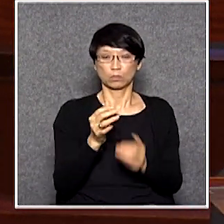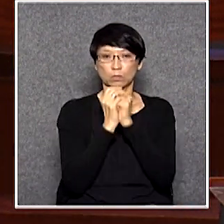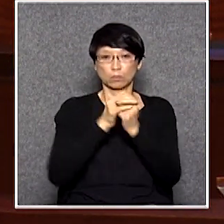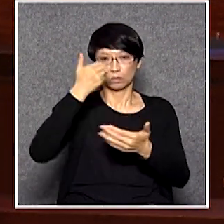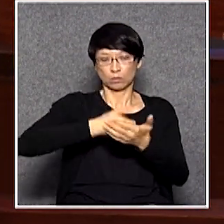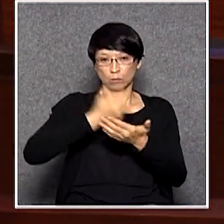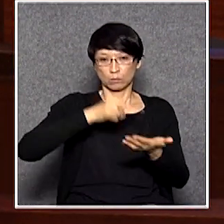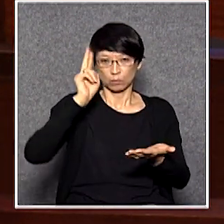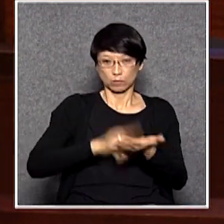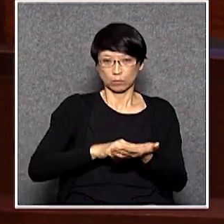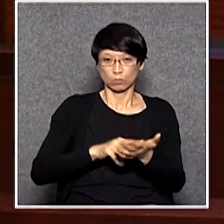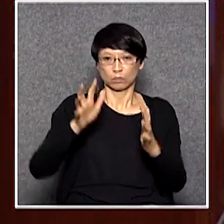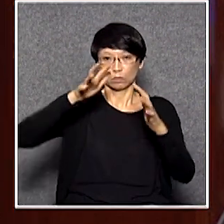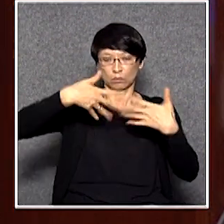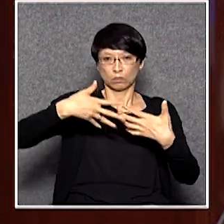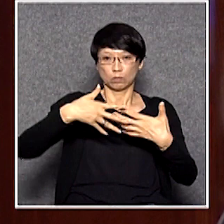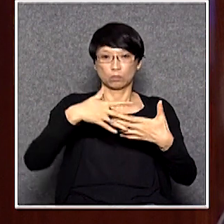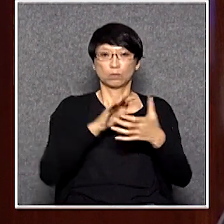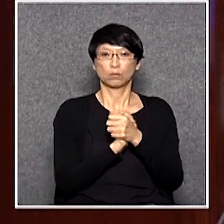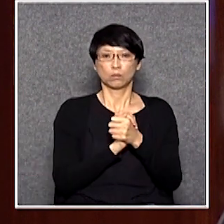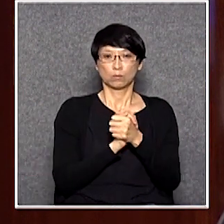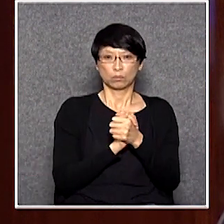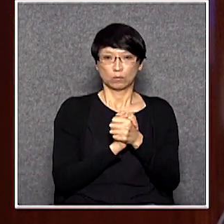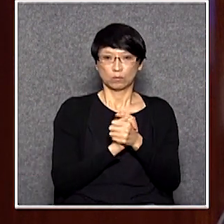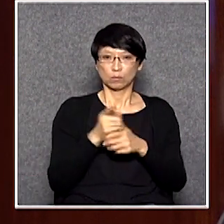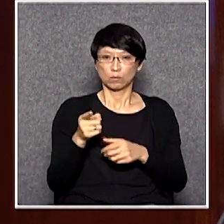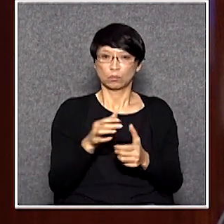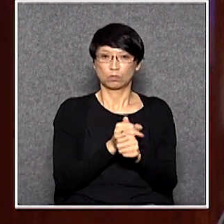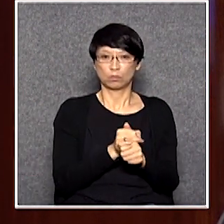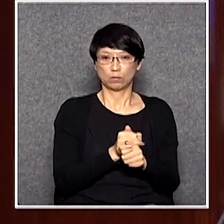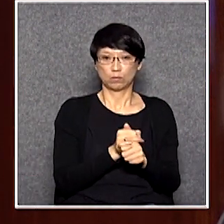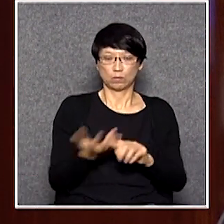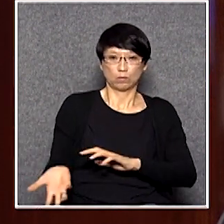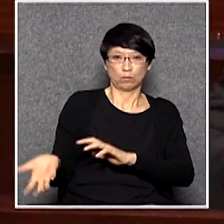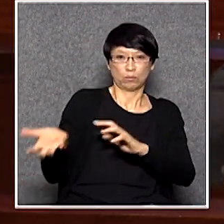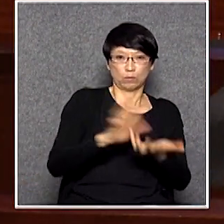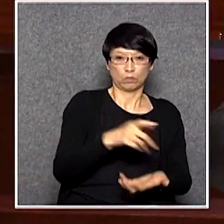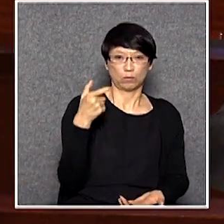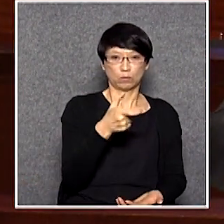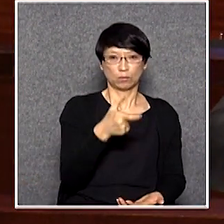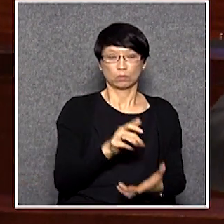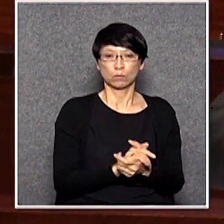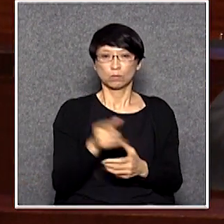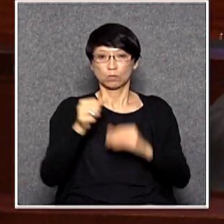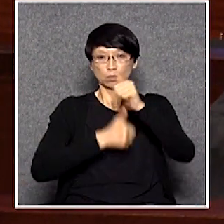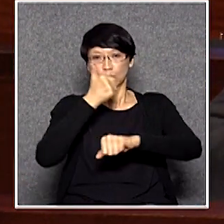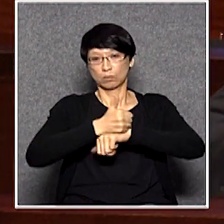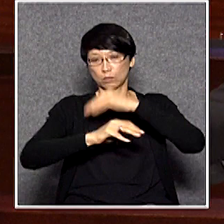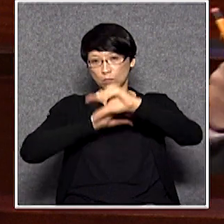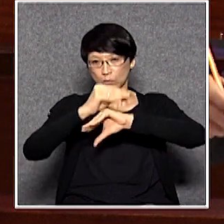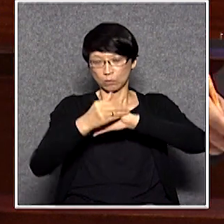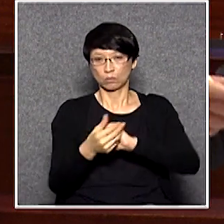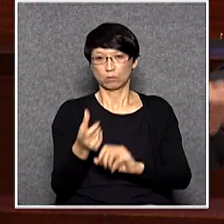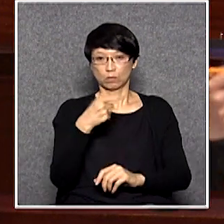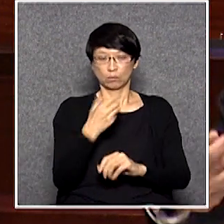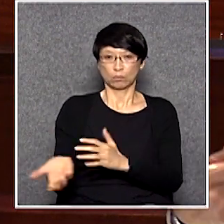啊， 黄议员，你重复咗多次啦， 冤枉甘心啊！基建你就抌落咸水海，